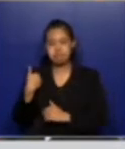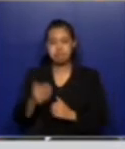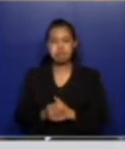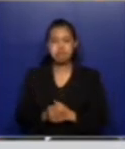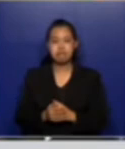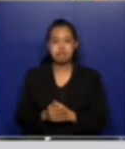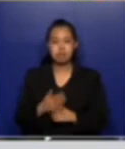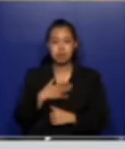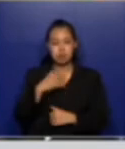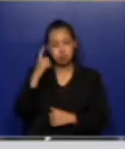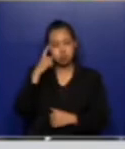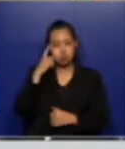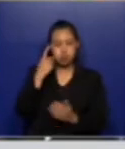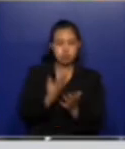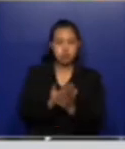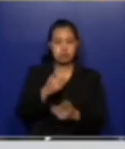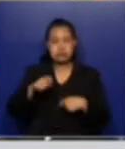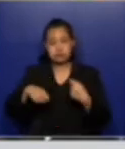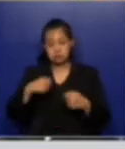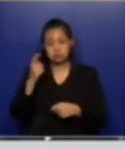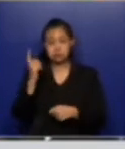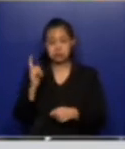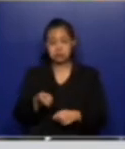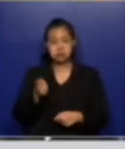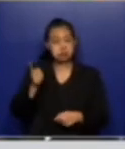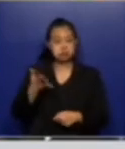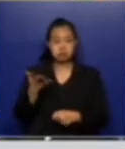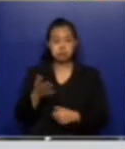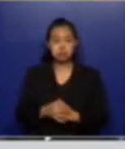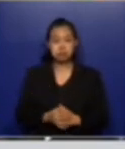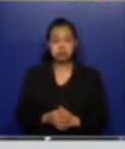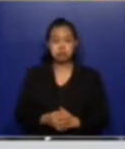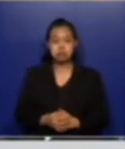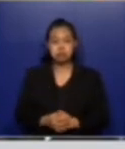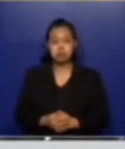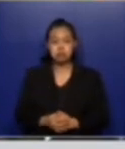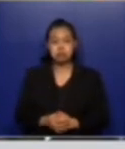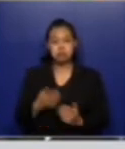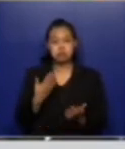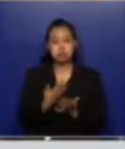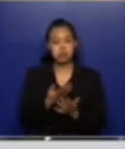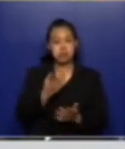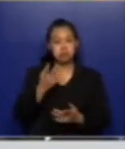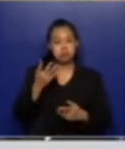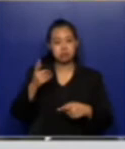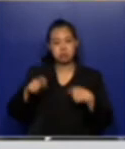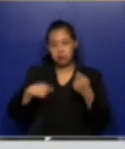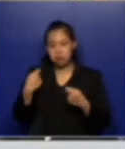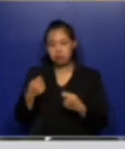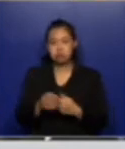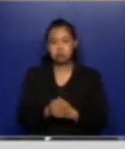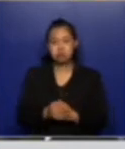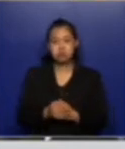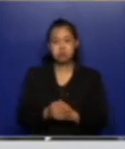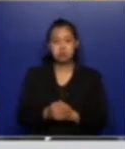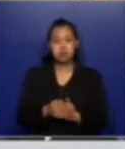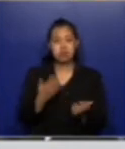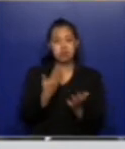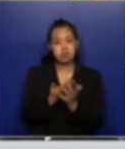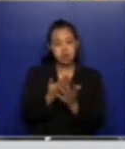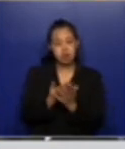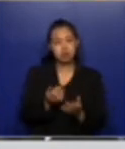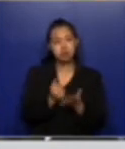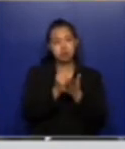ผมไม่ทราบว่าเอาไปจ่ายจริงหรือไม่อย่างไรนะครับค่าใช้จ่ายนะครับเงินเบี้ยหวัดเงินบำเหน็จบำนา